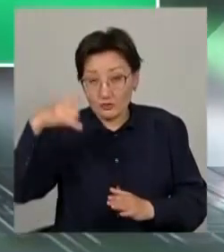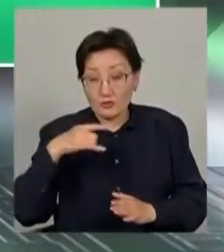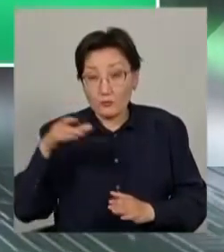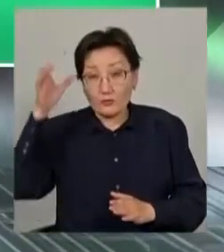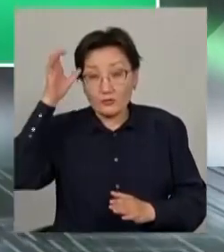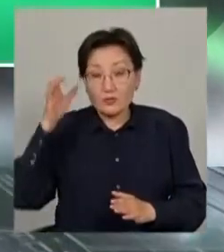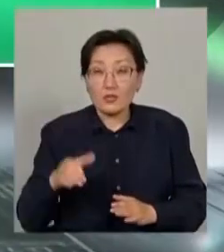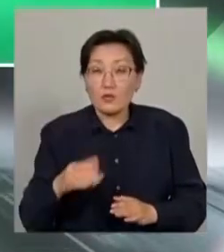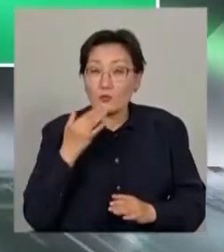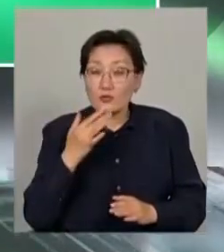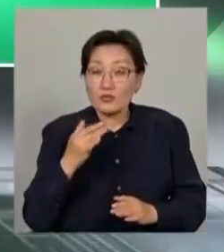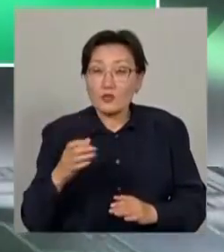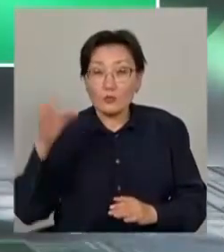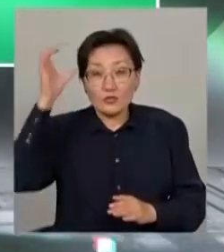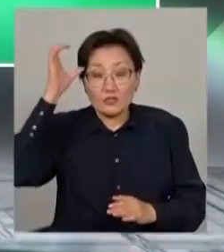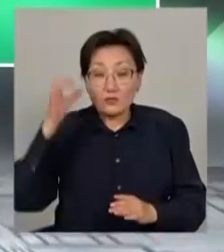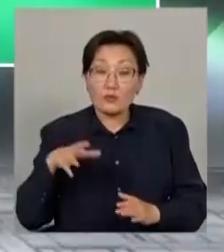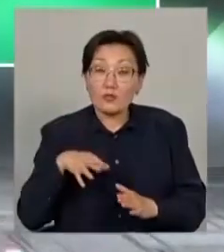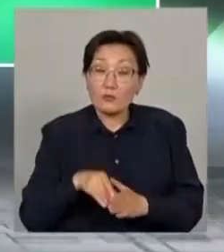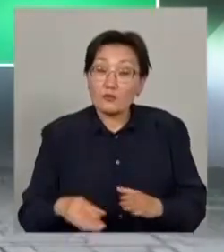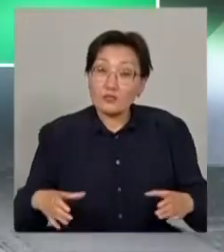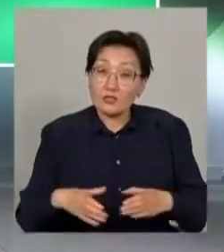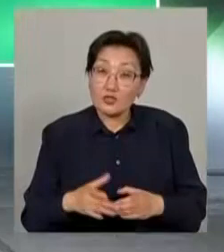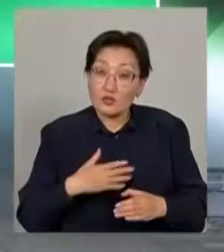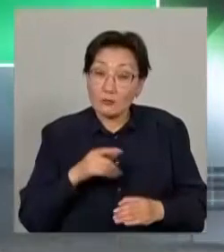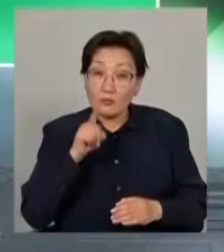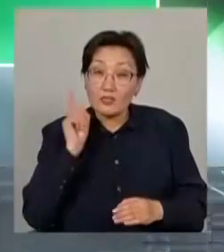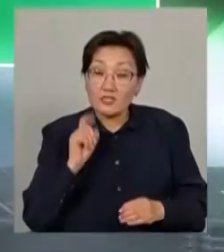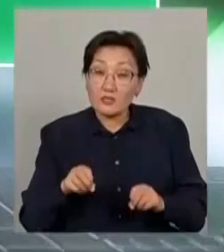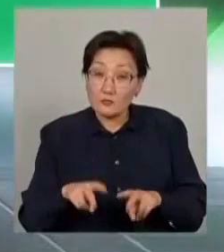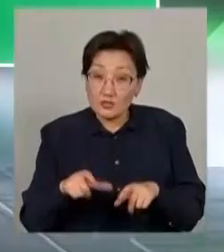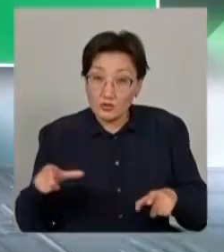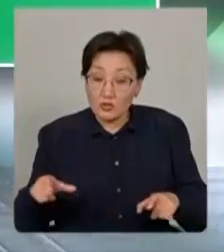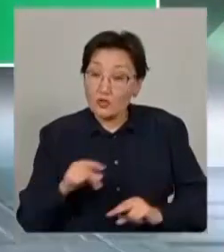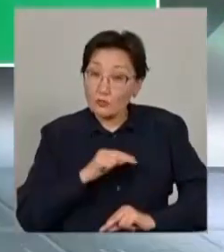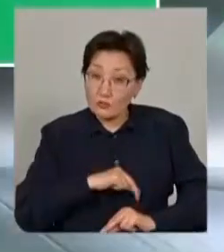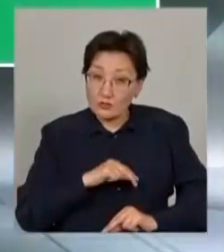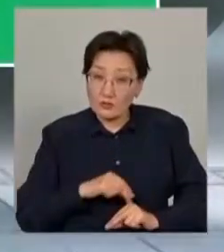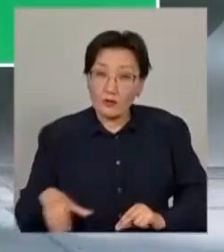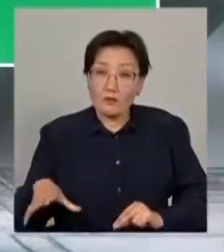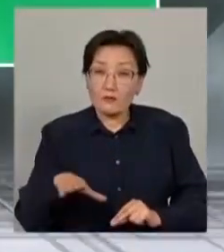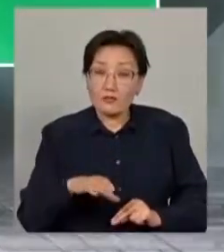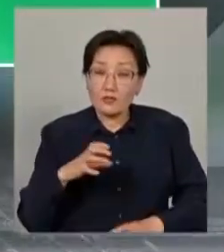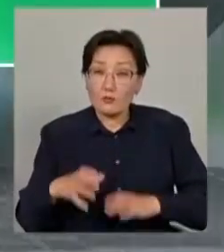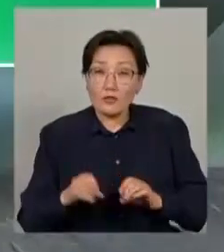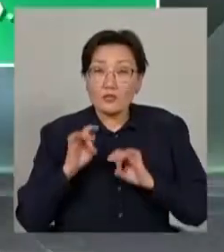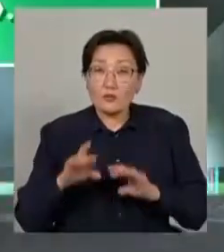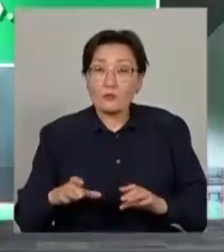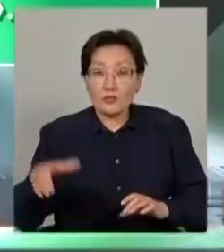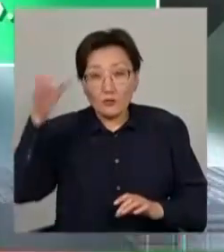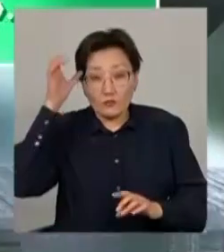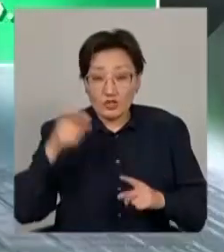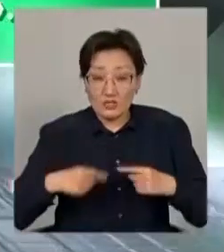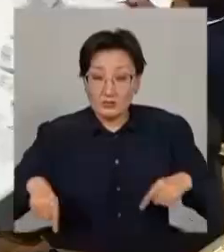науку зарубежные учёные в состав совета вошли наши молодые специалисты работающие во всемирно известных научных